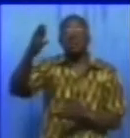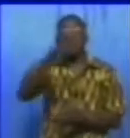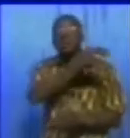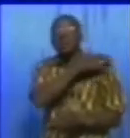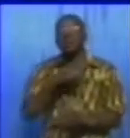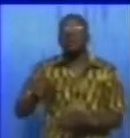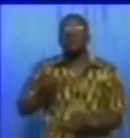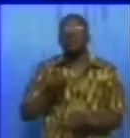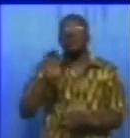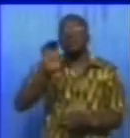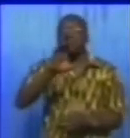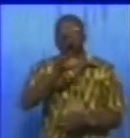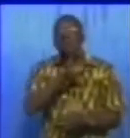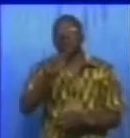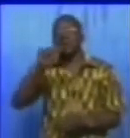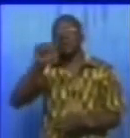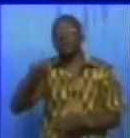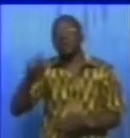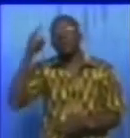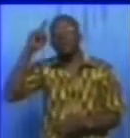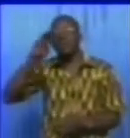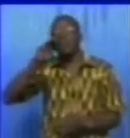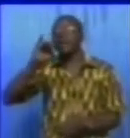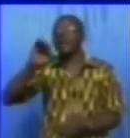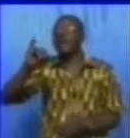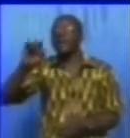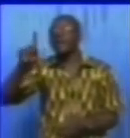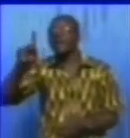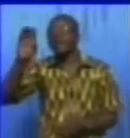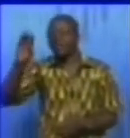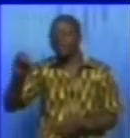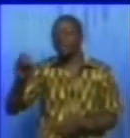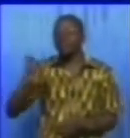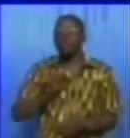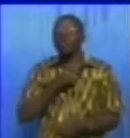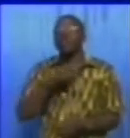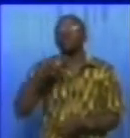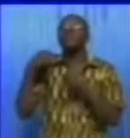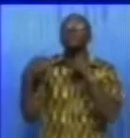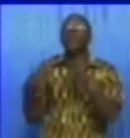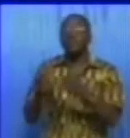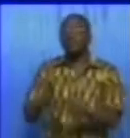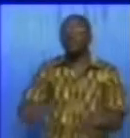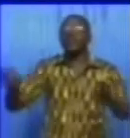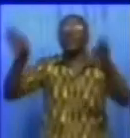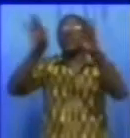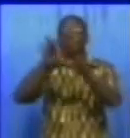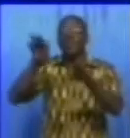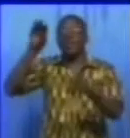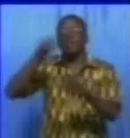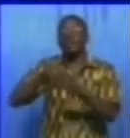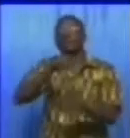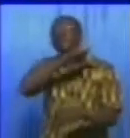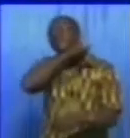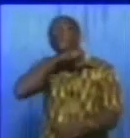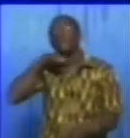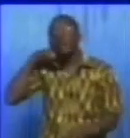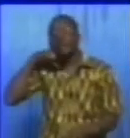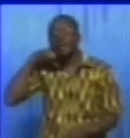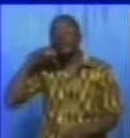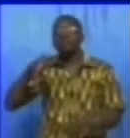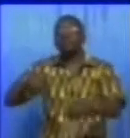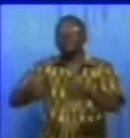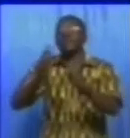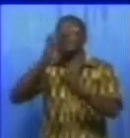et le cas de Malbo. Et pour nous, on s'est dit que le problème le plus important dans le contexte sahélien, c'est l'accès à